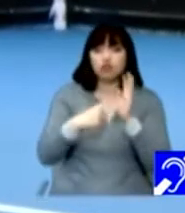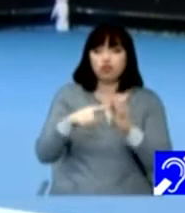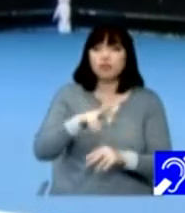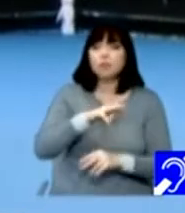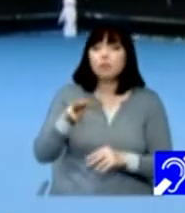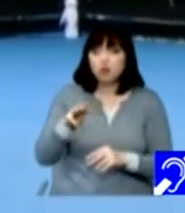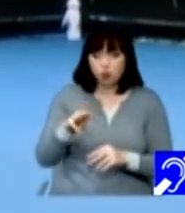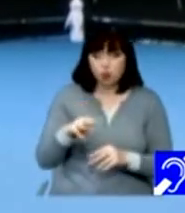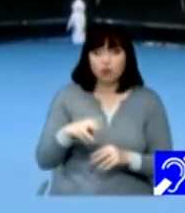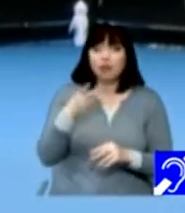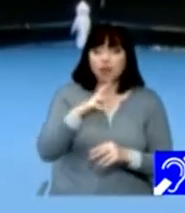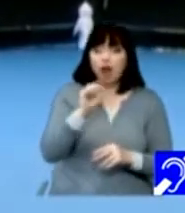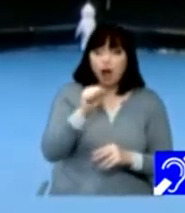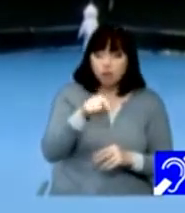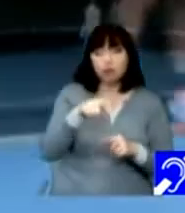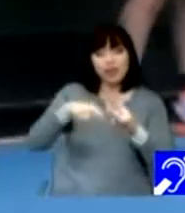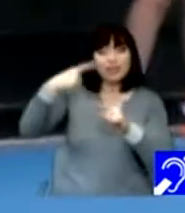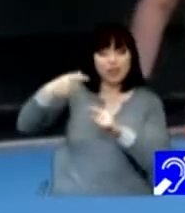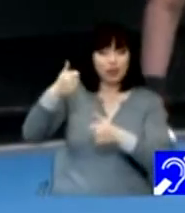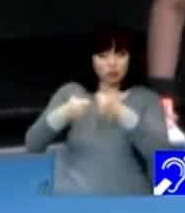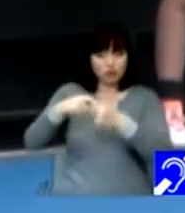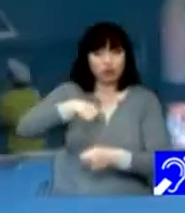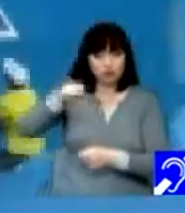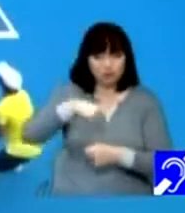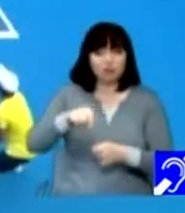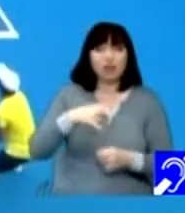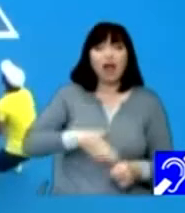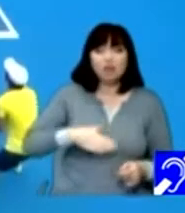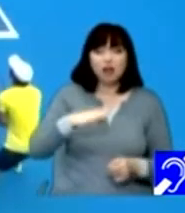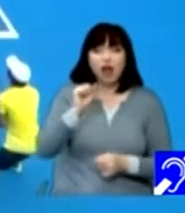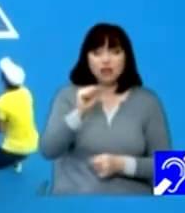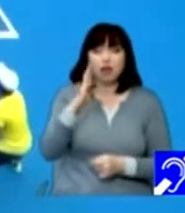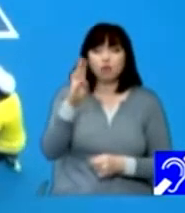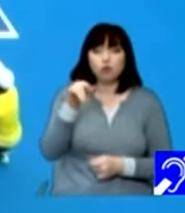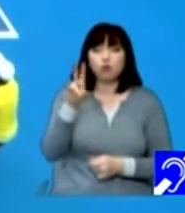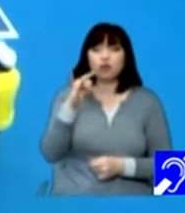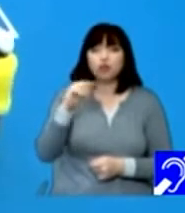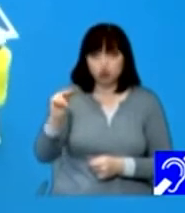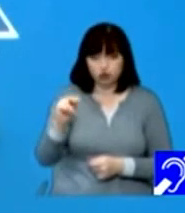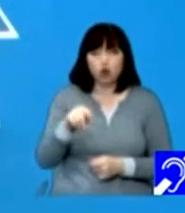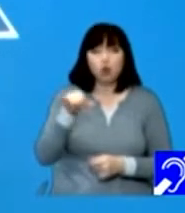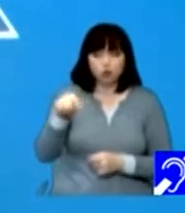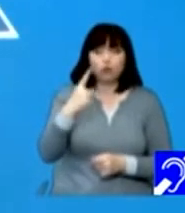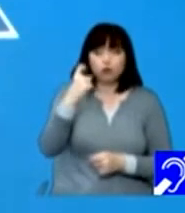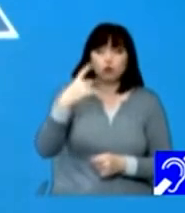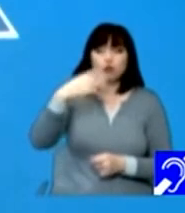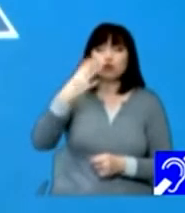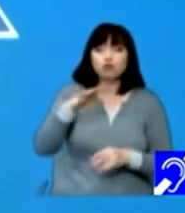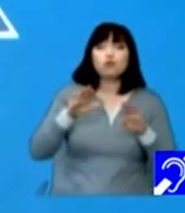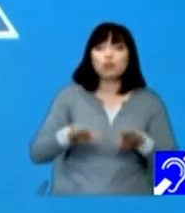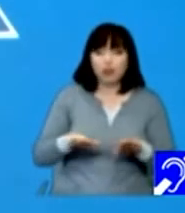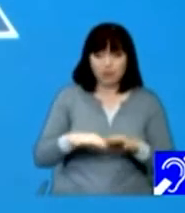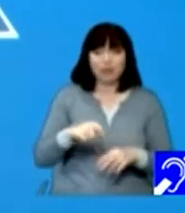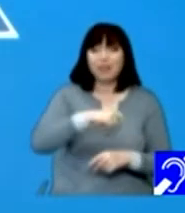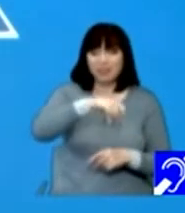minute. Pentru Radu Albot urmează duelul cu australianul Alexander Vukic, locul 144 ATP.